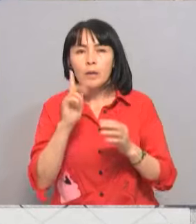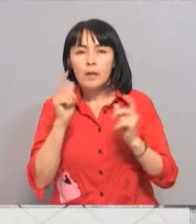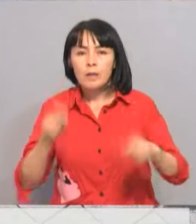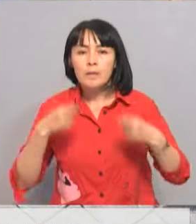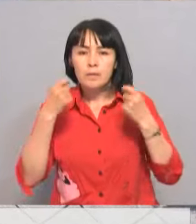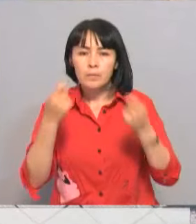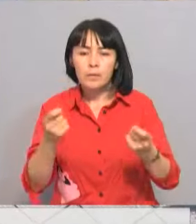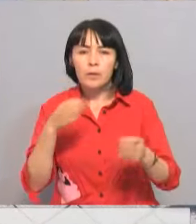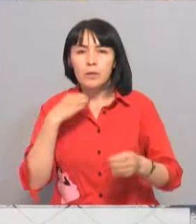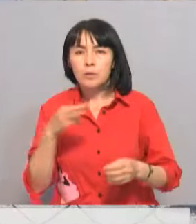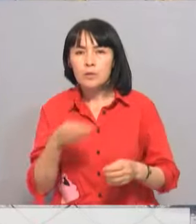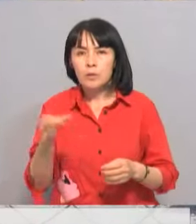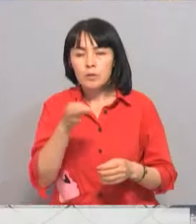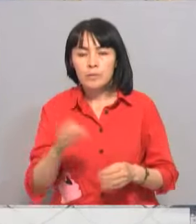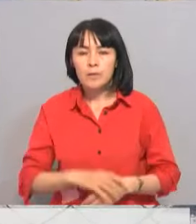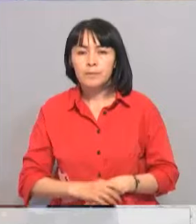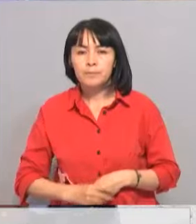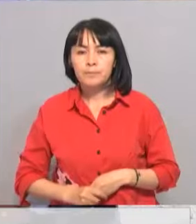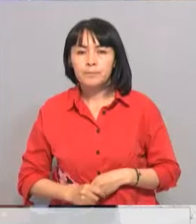газом, находится в туркестанском регионе.